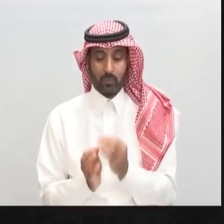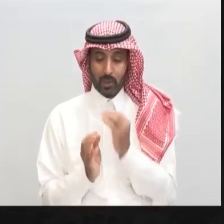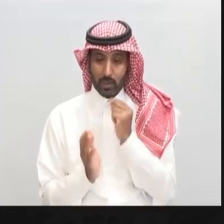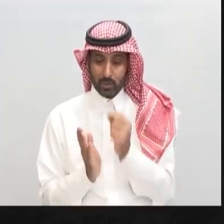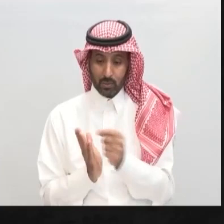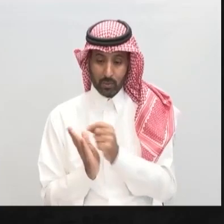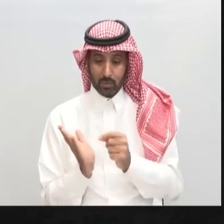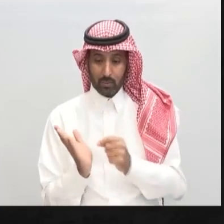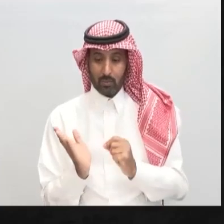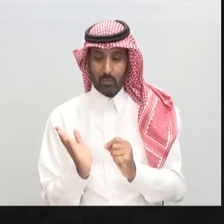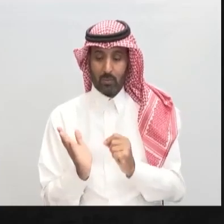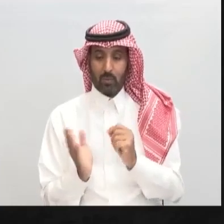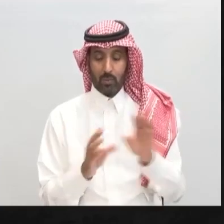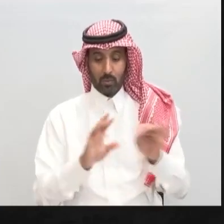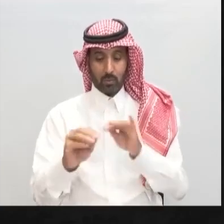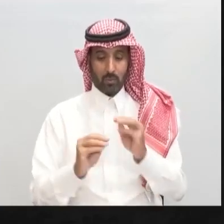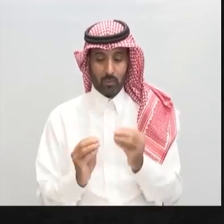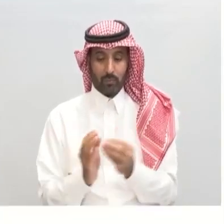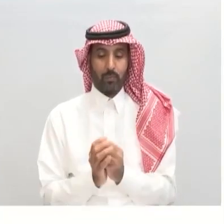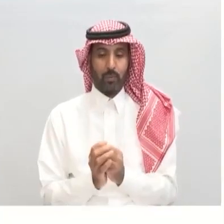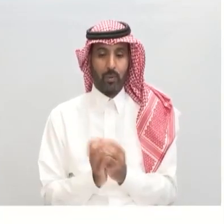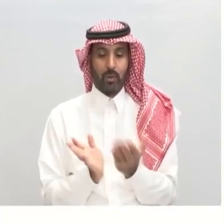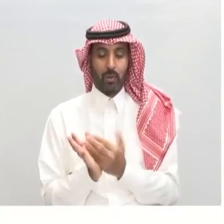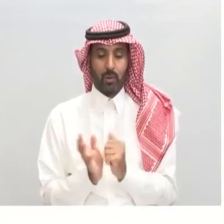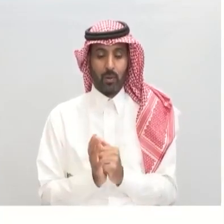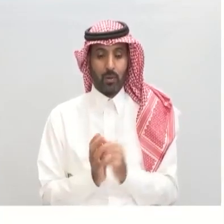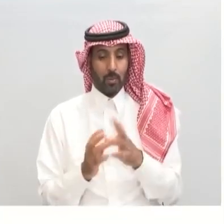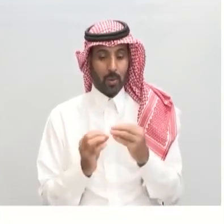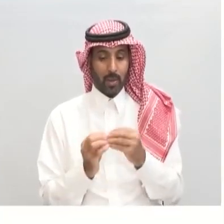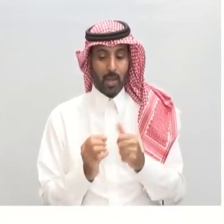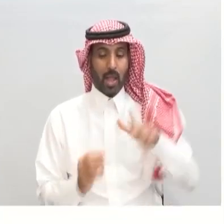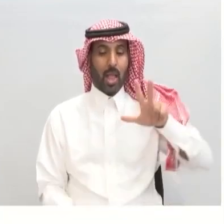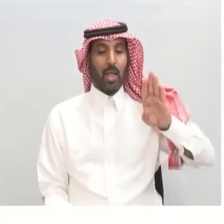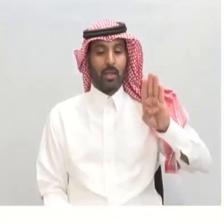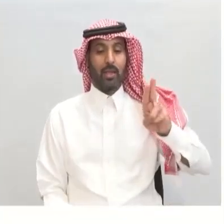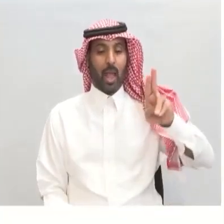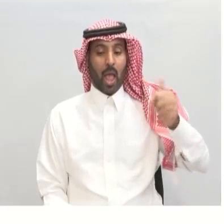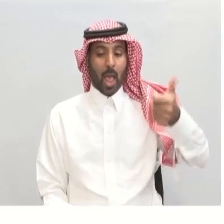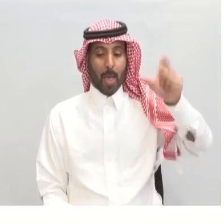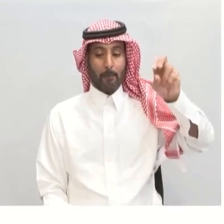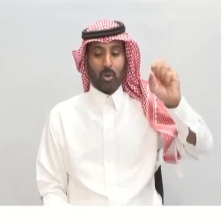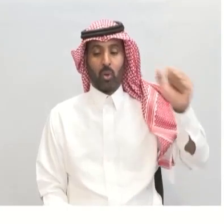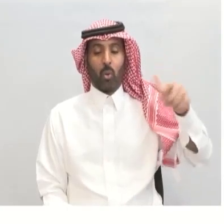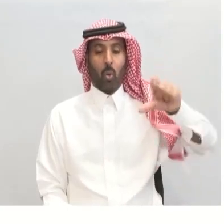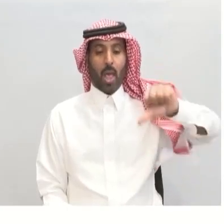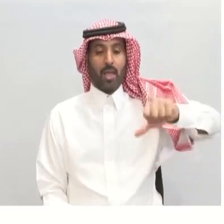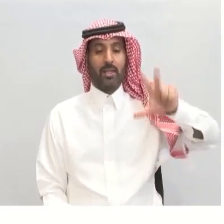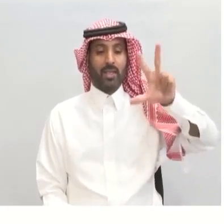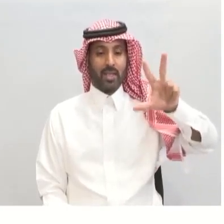السطور وذلكم الجمع الذي هو بمعنى الكتابه والتدوين مر بثلاث